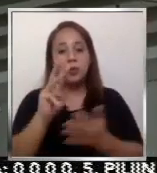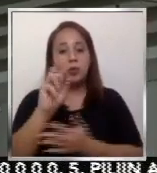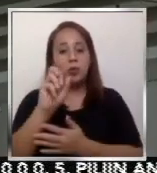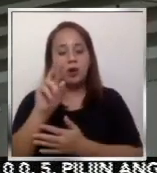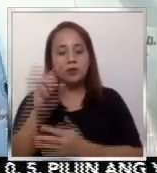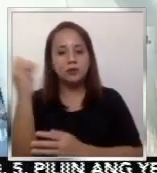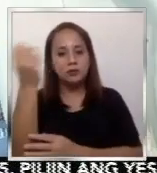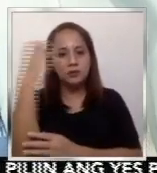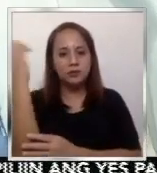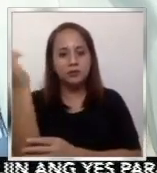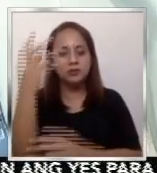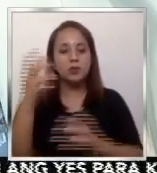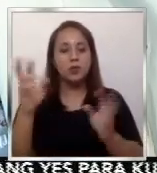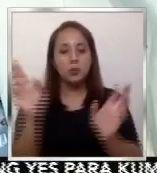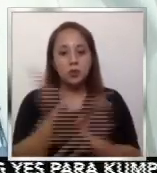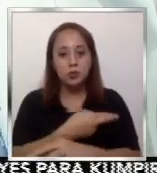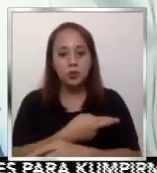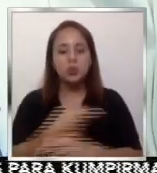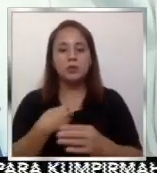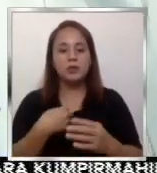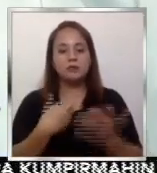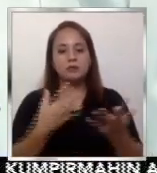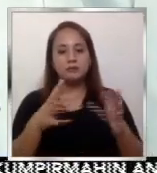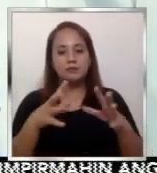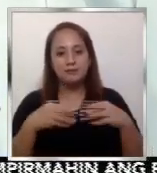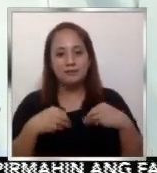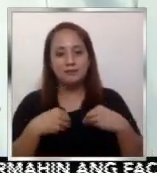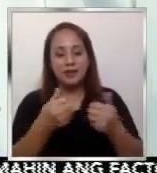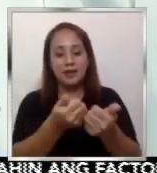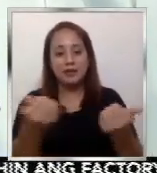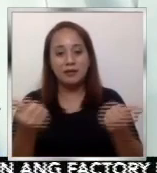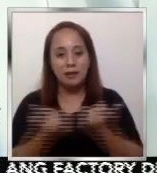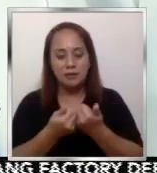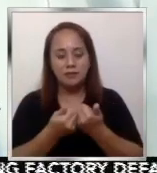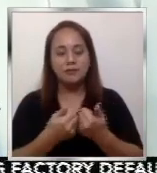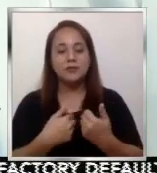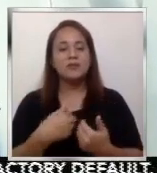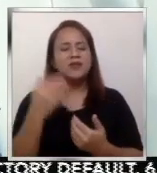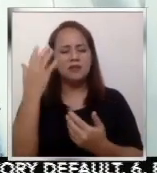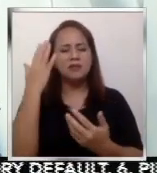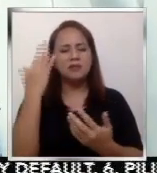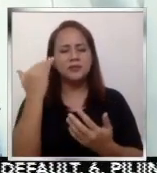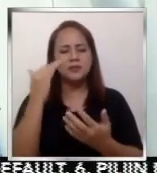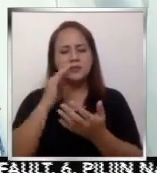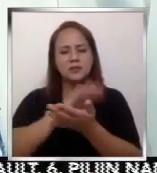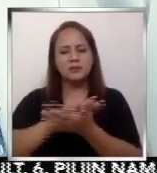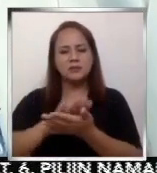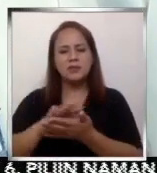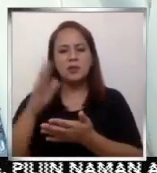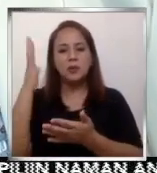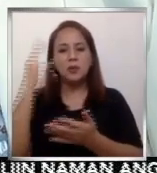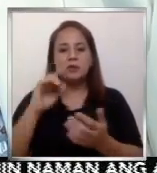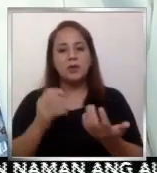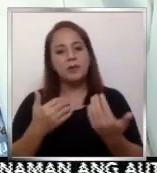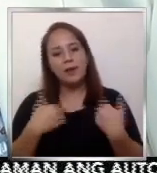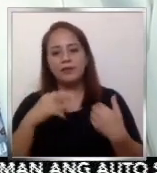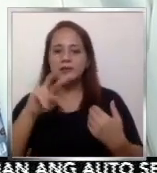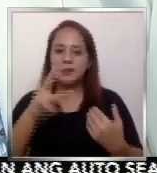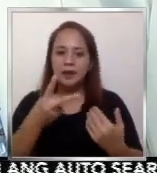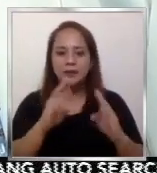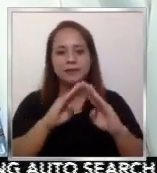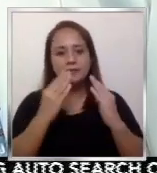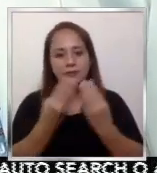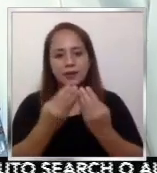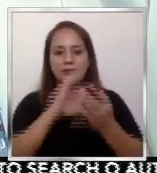admitting area. We are preparing our hospital para doon sa second wave at saka yung magbabago na